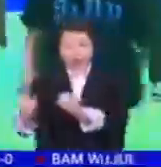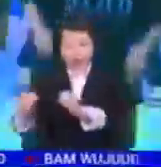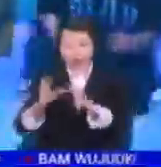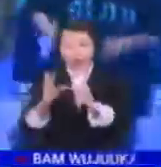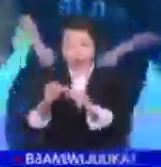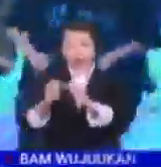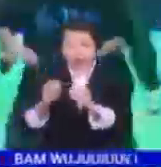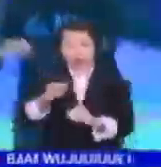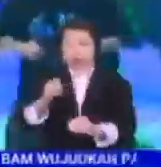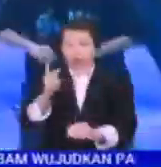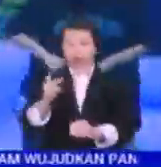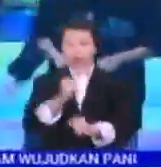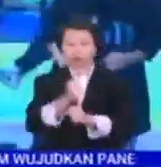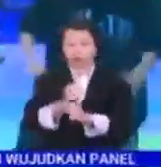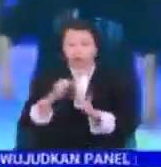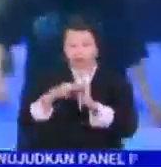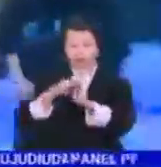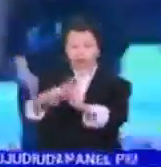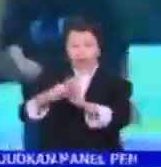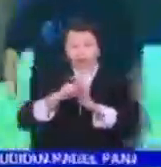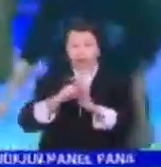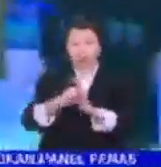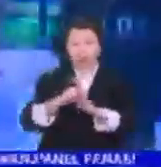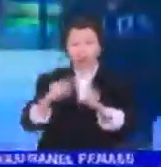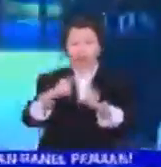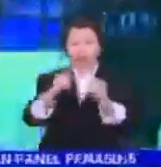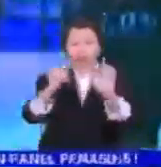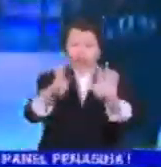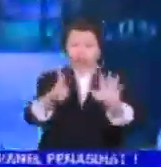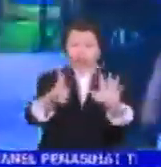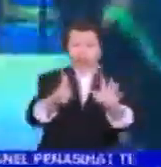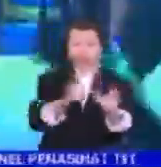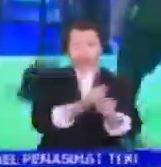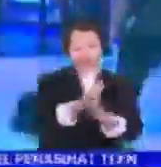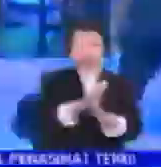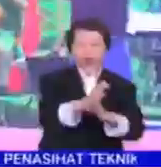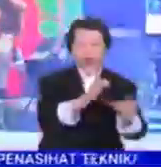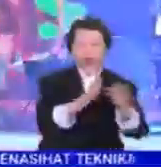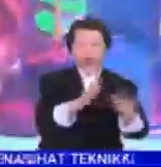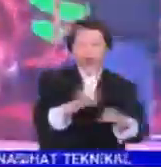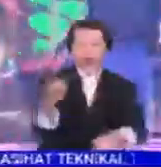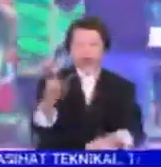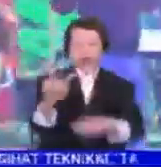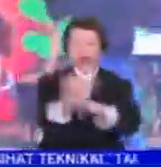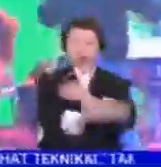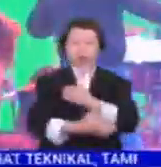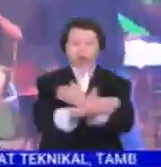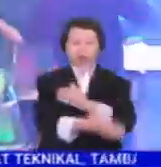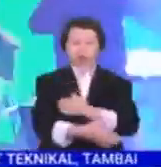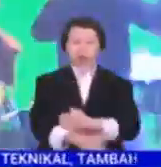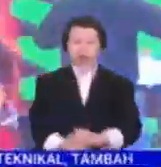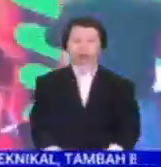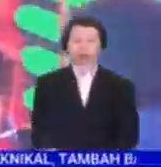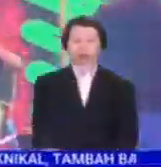mesyuarat jawatankuasa kerja bersama JCM ke-6 bidang penerangan dan komunikasi kedua-dua negara.